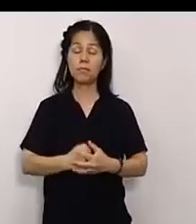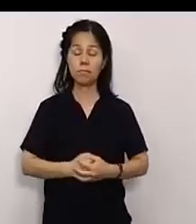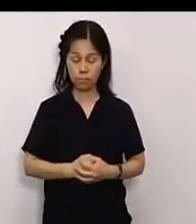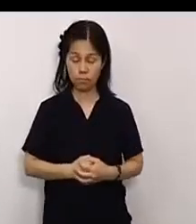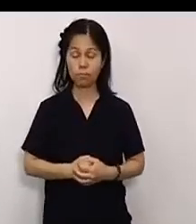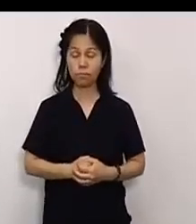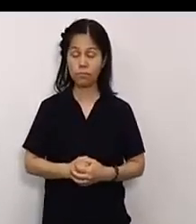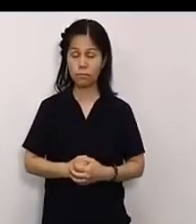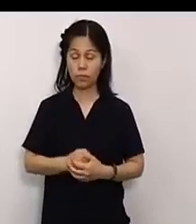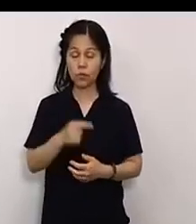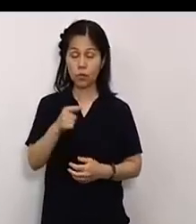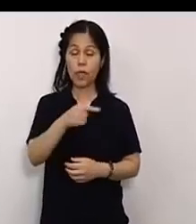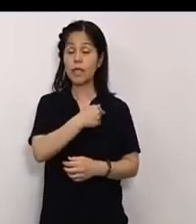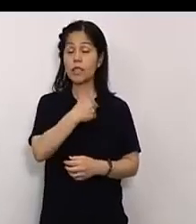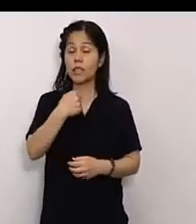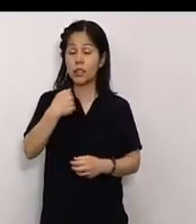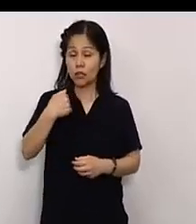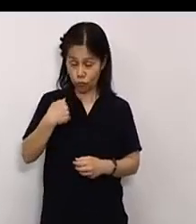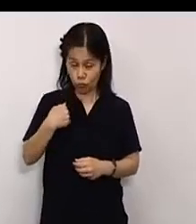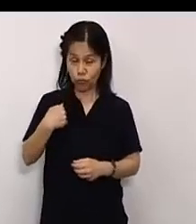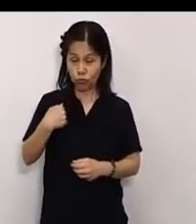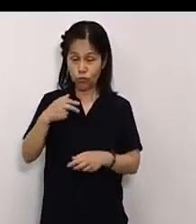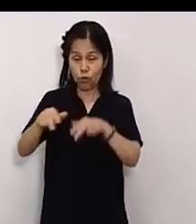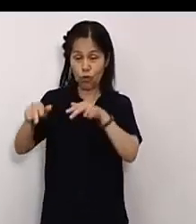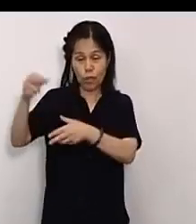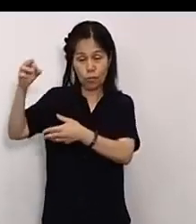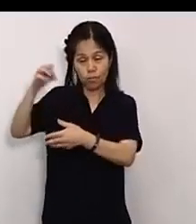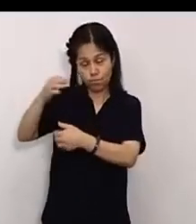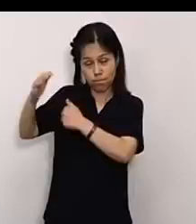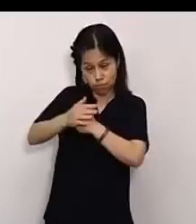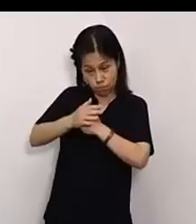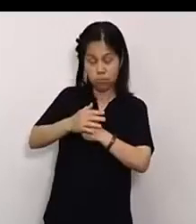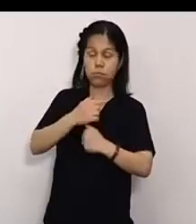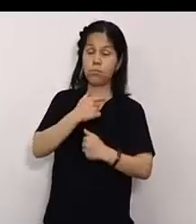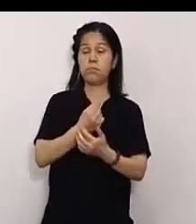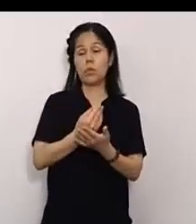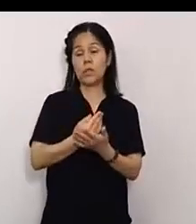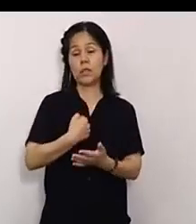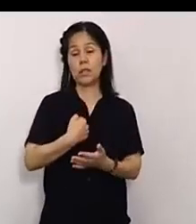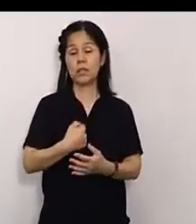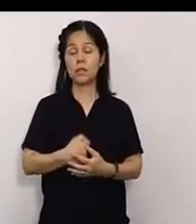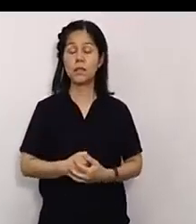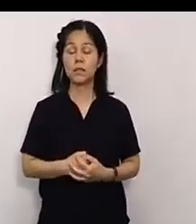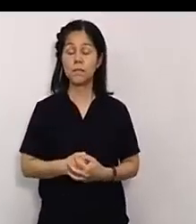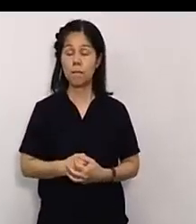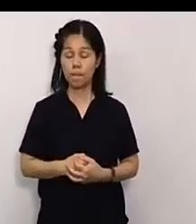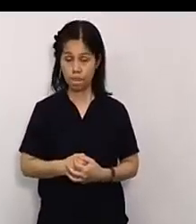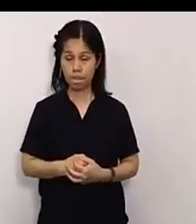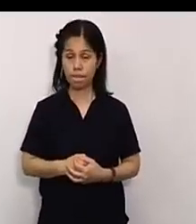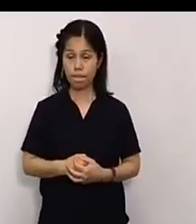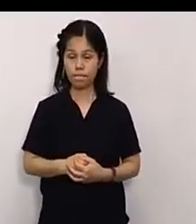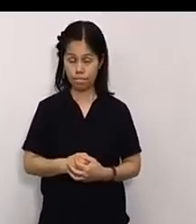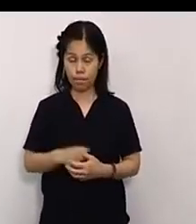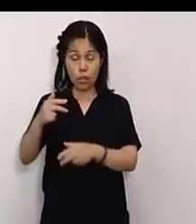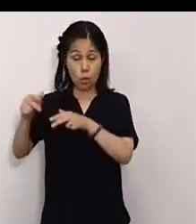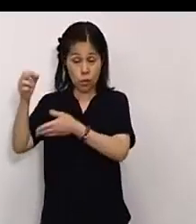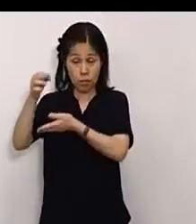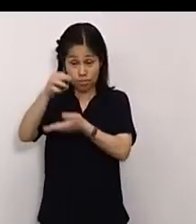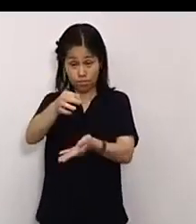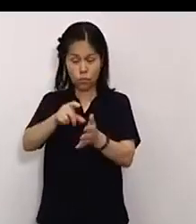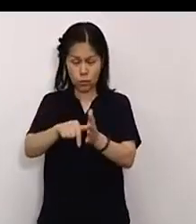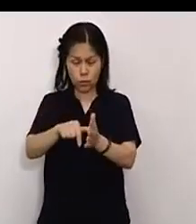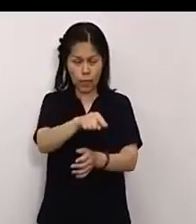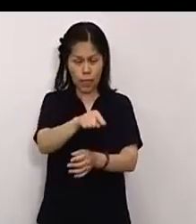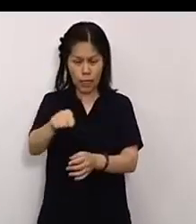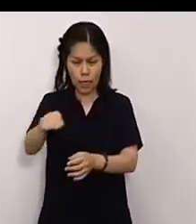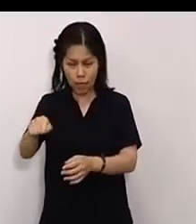う、そういう、行政としての支援が欲しいですね。 まあ、行政がお金を出すときに口を盛んに出すのは現